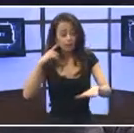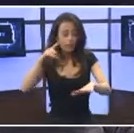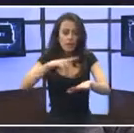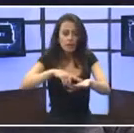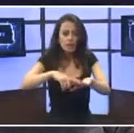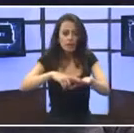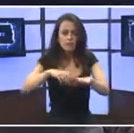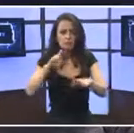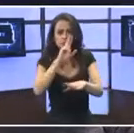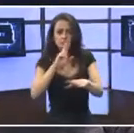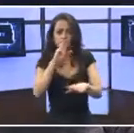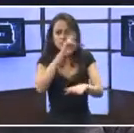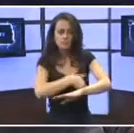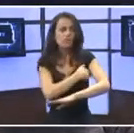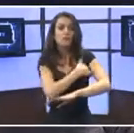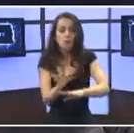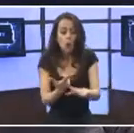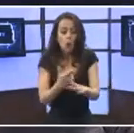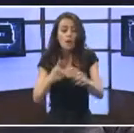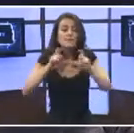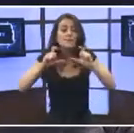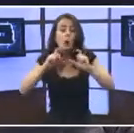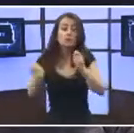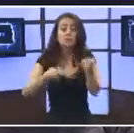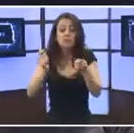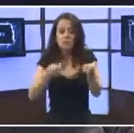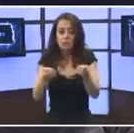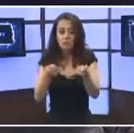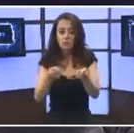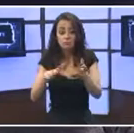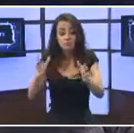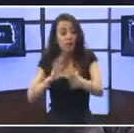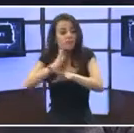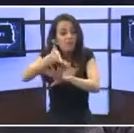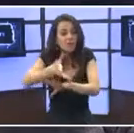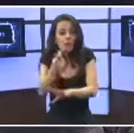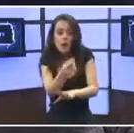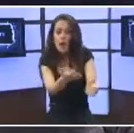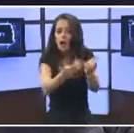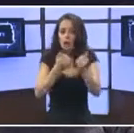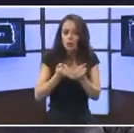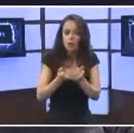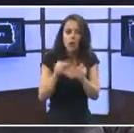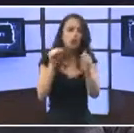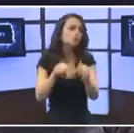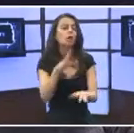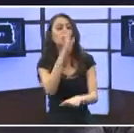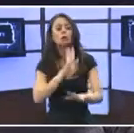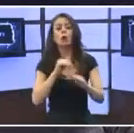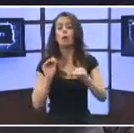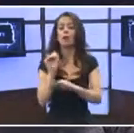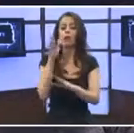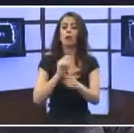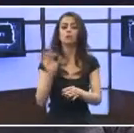bir insandan veya memurdan daha fazla para aylık kazanıyorlar, alıyorlar biliyor musunuz? Evet. Bu da kolay hayata dönüyor. E gidin